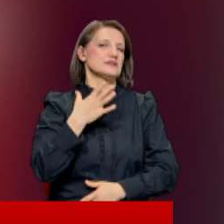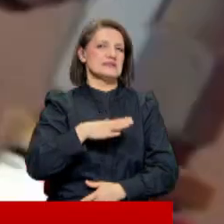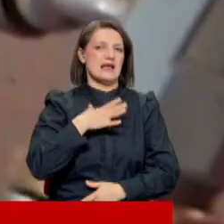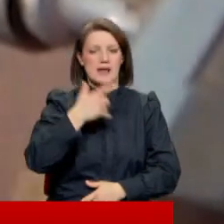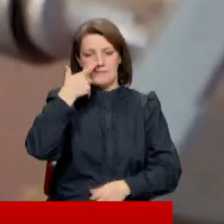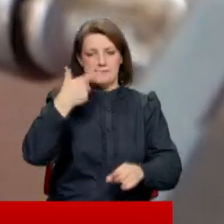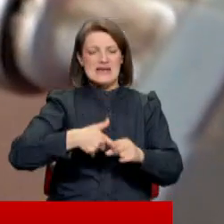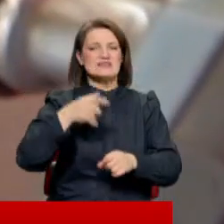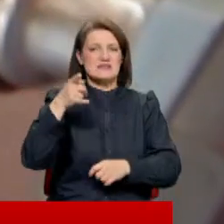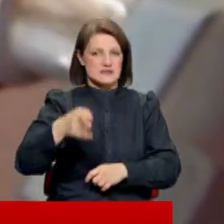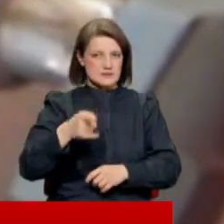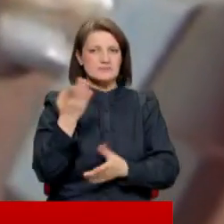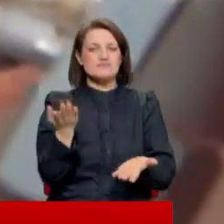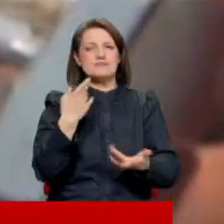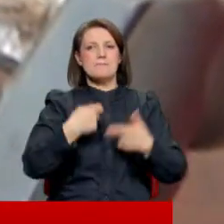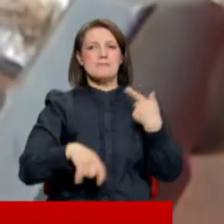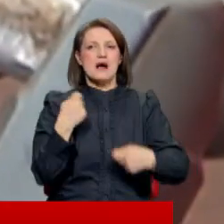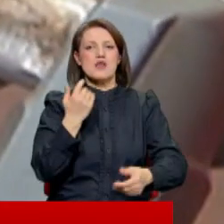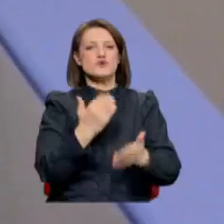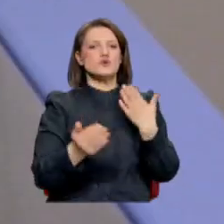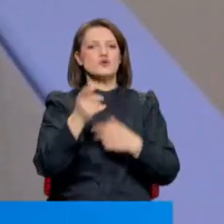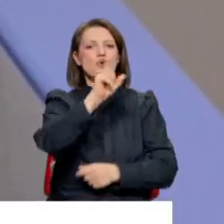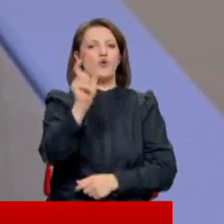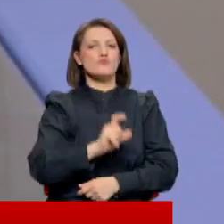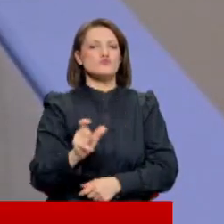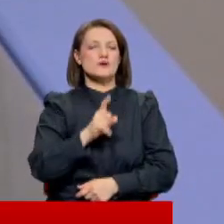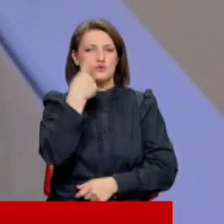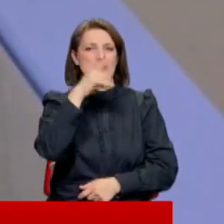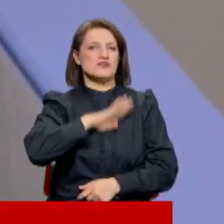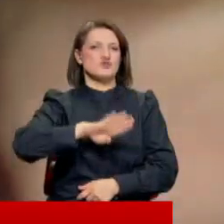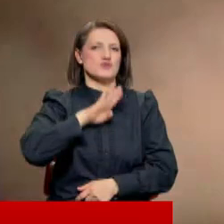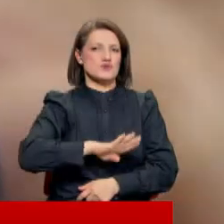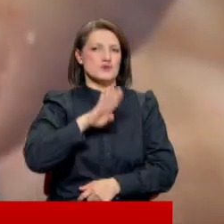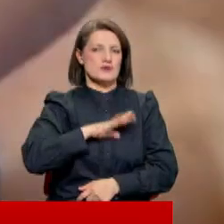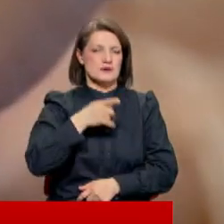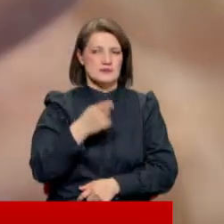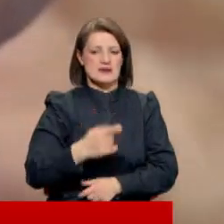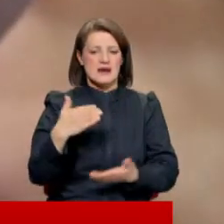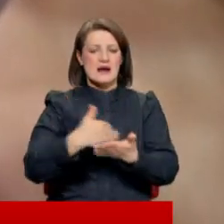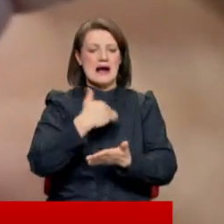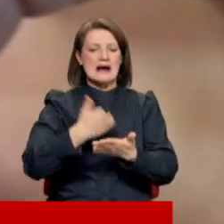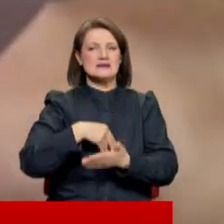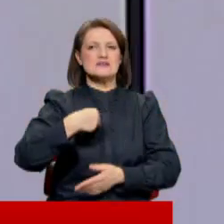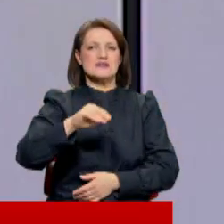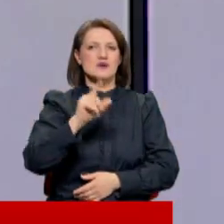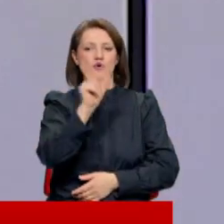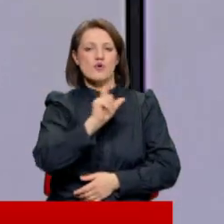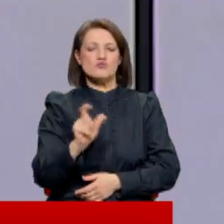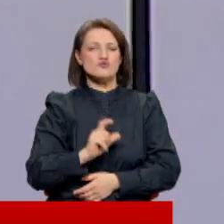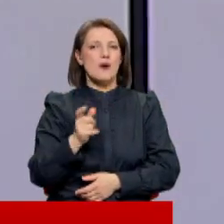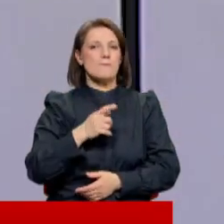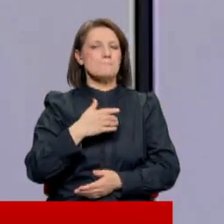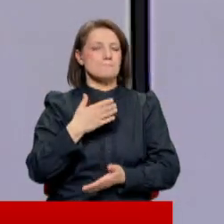Akaryakıt istasyonları da bankaların yüksek komisyonlarında dertli epgis kartlı satışlarda komisyon masrafının